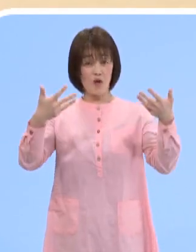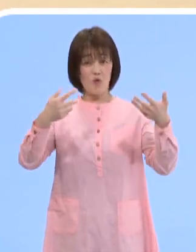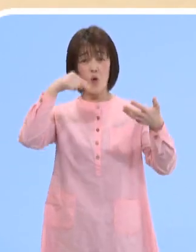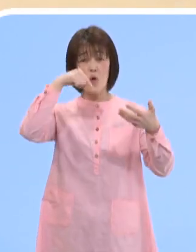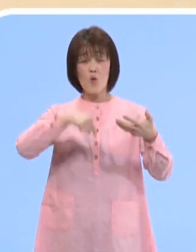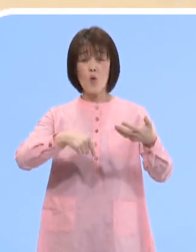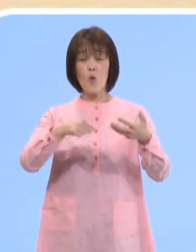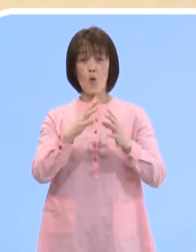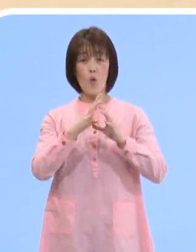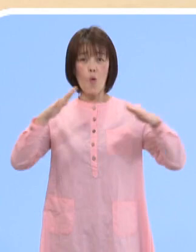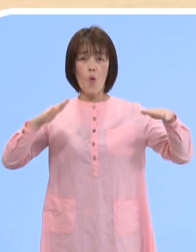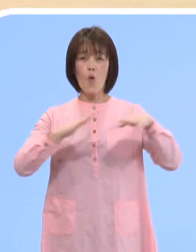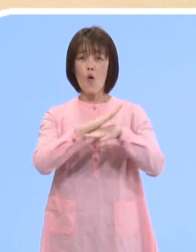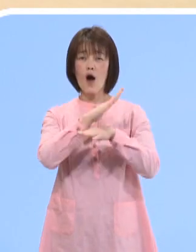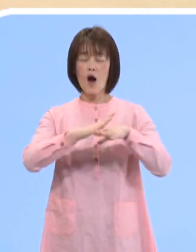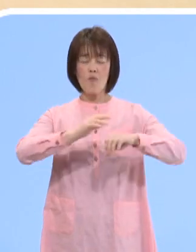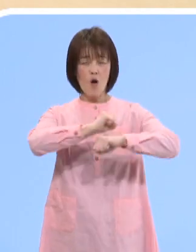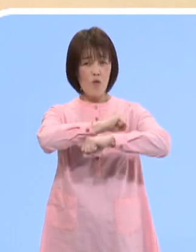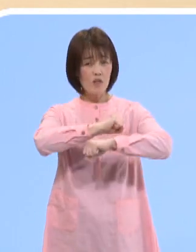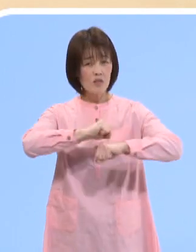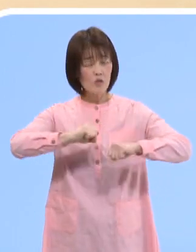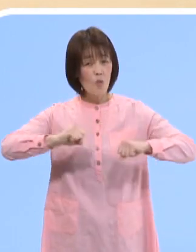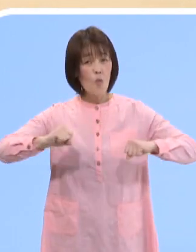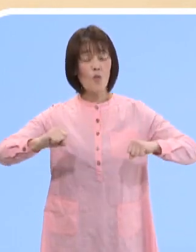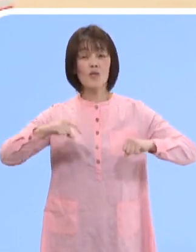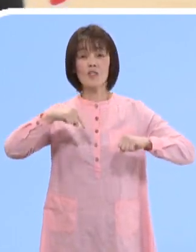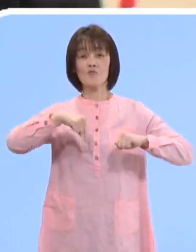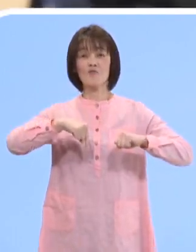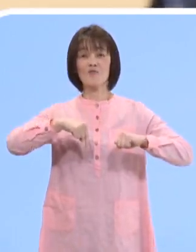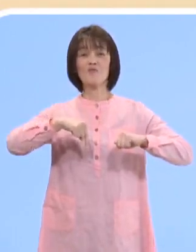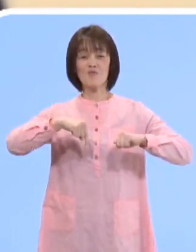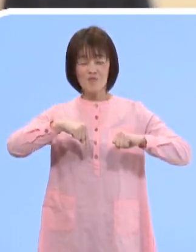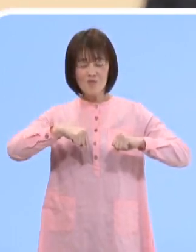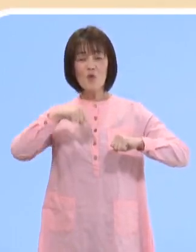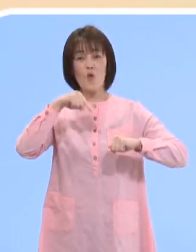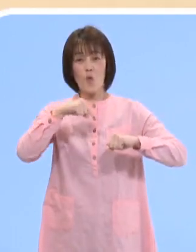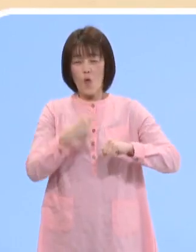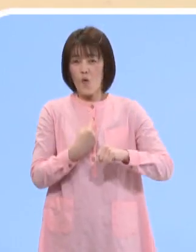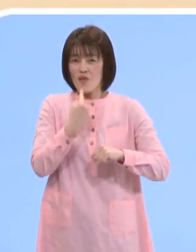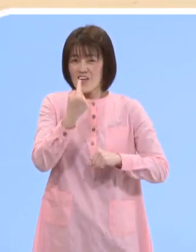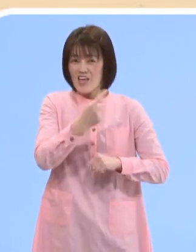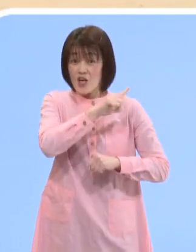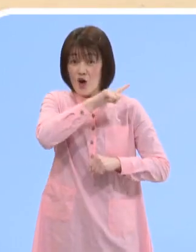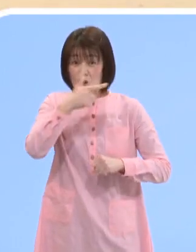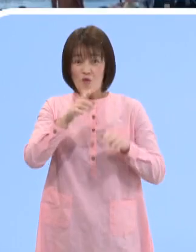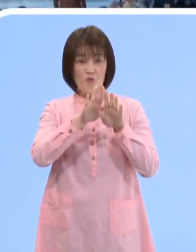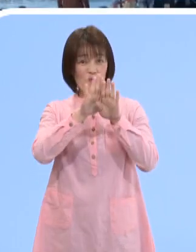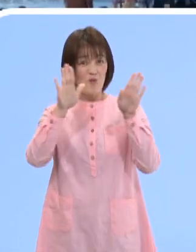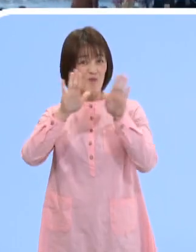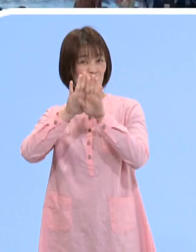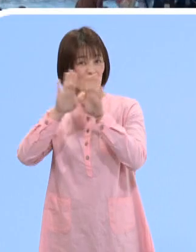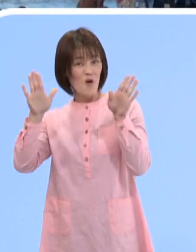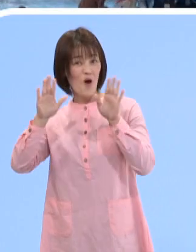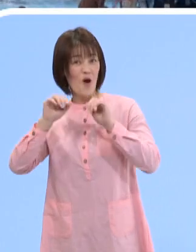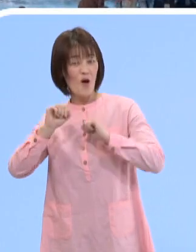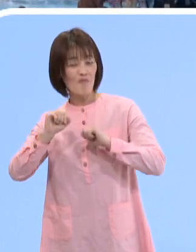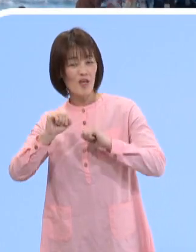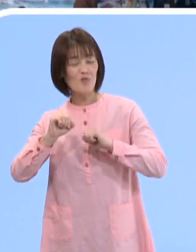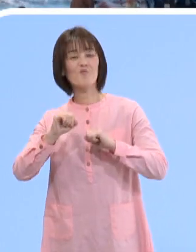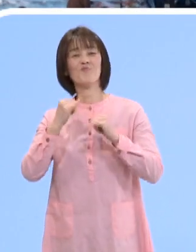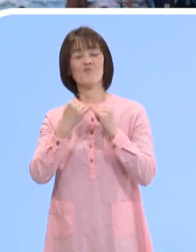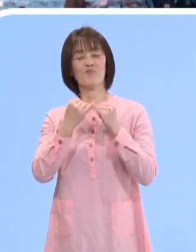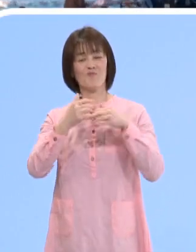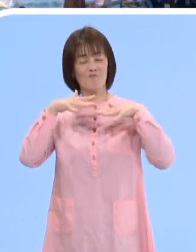浜っていうのはすごい広い海岸なので。 はい、広いですよね、はい、 もうここに来ればなんかすごいいろんなことをやってるみたい